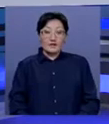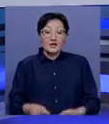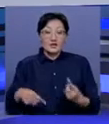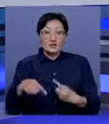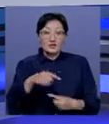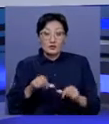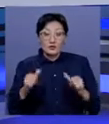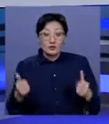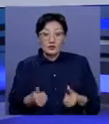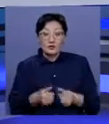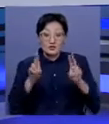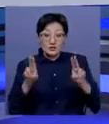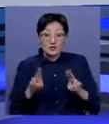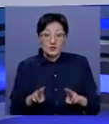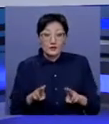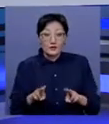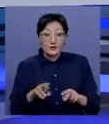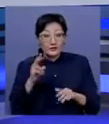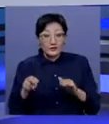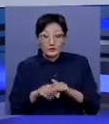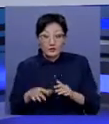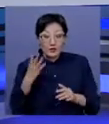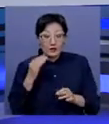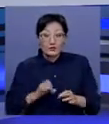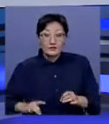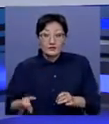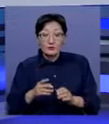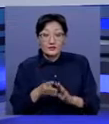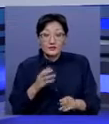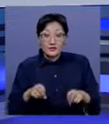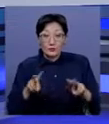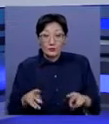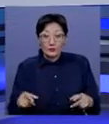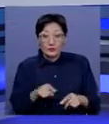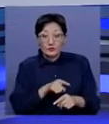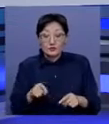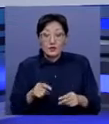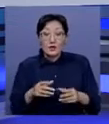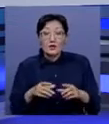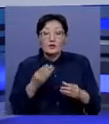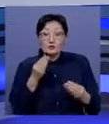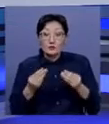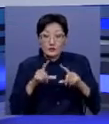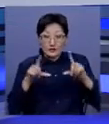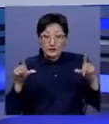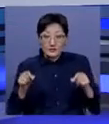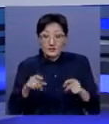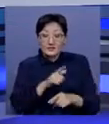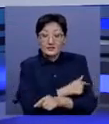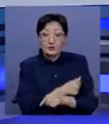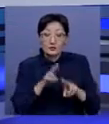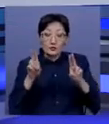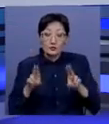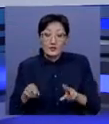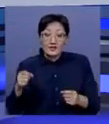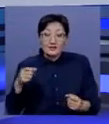Кәсіпкерлер карантин талаптарын елейтін емес. Алмалы ауданындағы кезекті рейд барысында сұлулық салонының санитариялық нормаға мүлдем